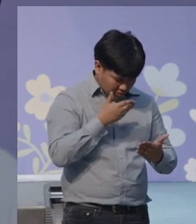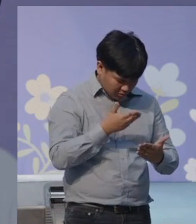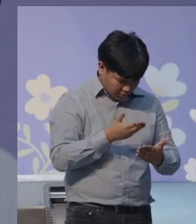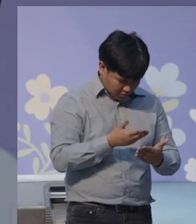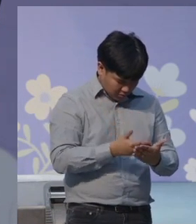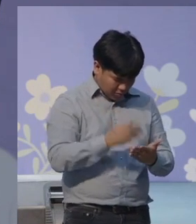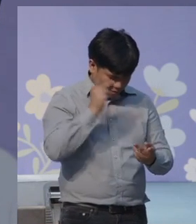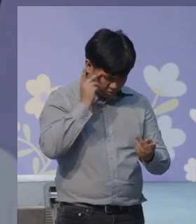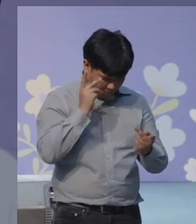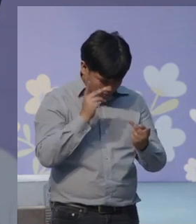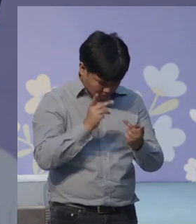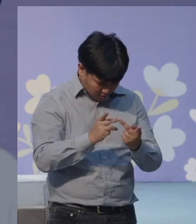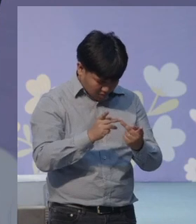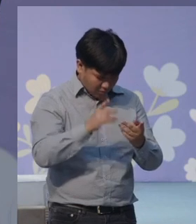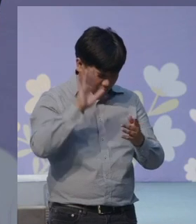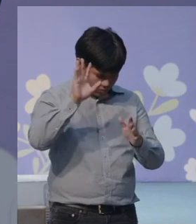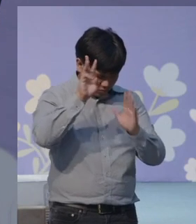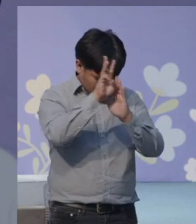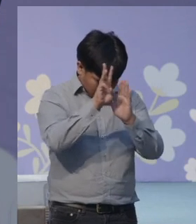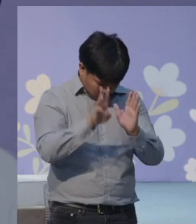kagustuhan